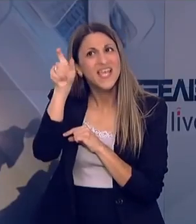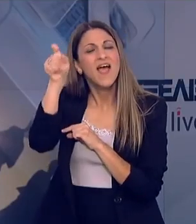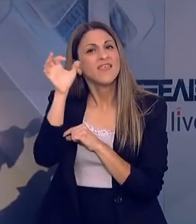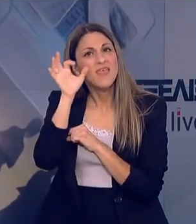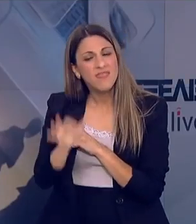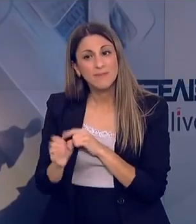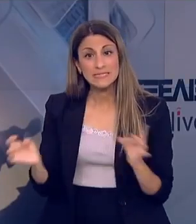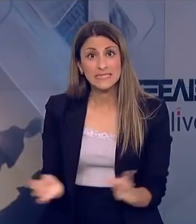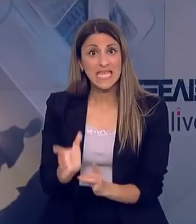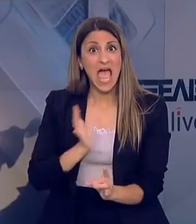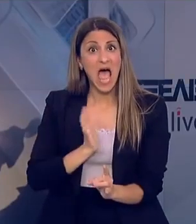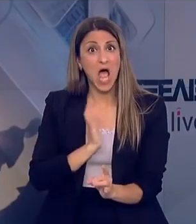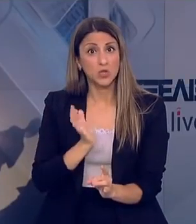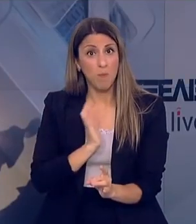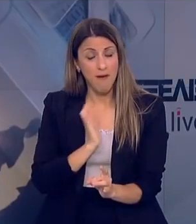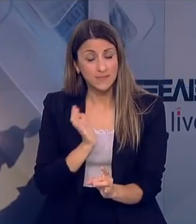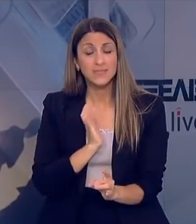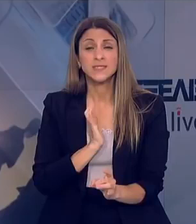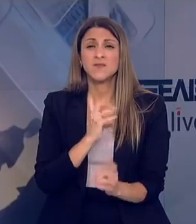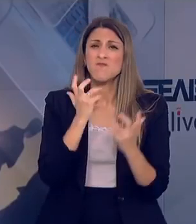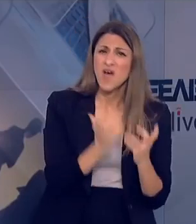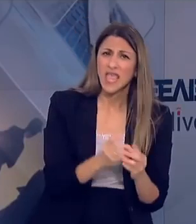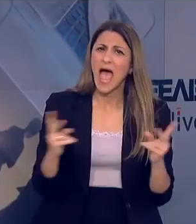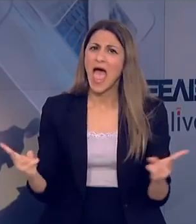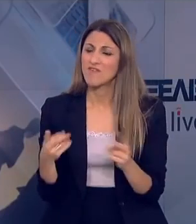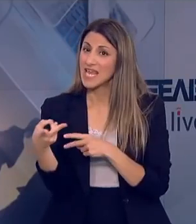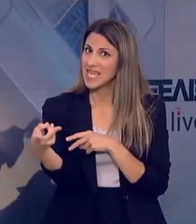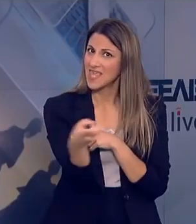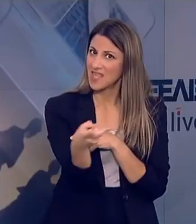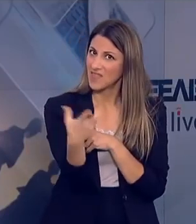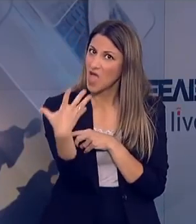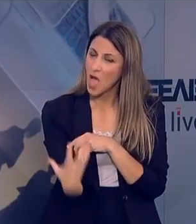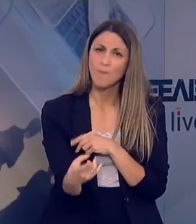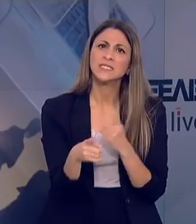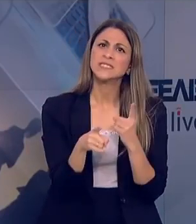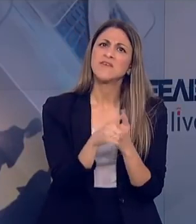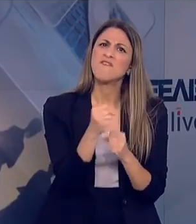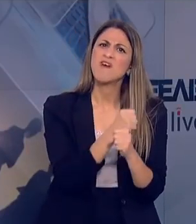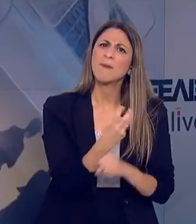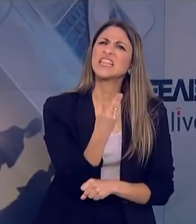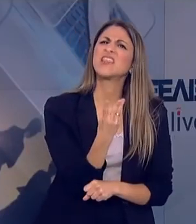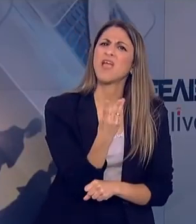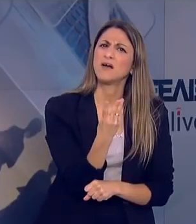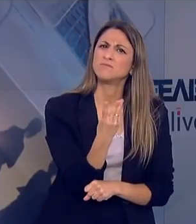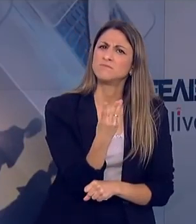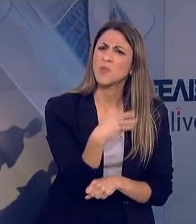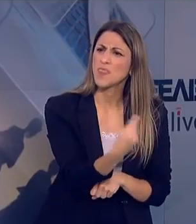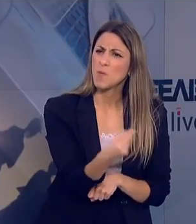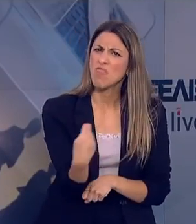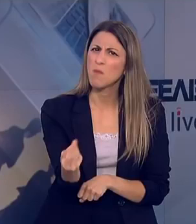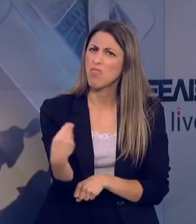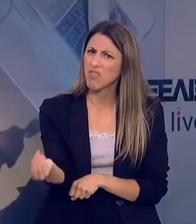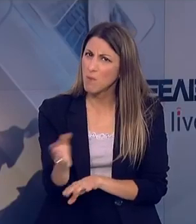μετρίων μορφών της νόσου με τριπλό σχήμα φαρμάκων, ένα με ιδιότητες κατά του ιού HIV και δύο με γενικότερες αντιοικίες